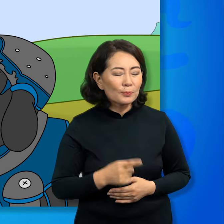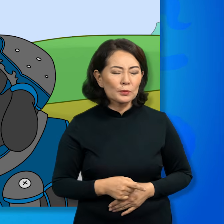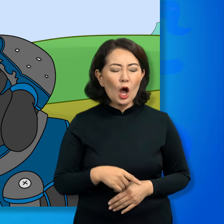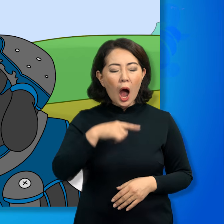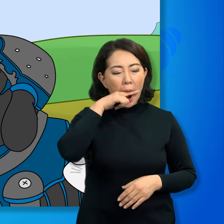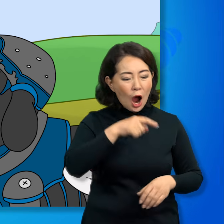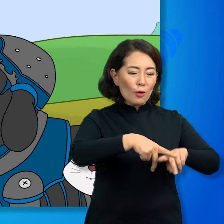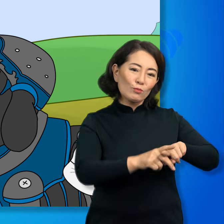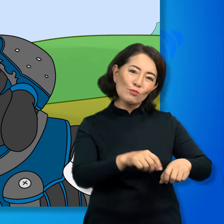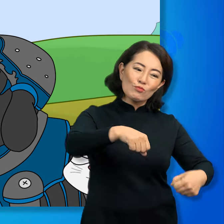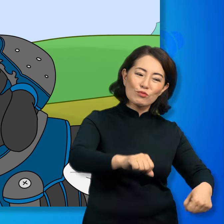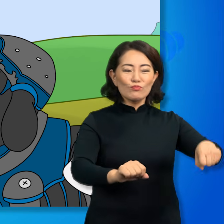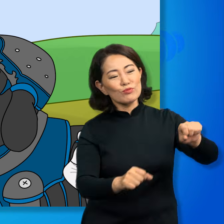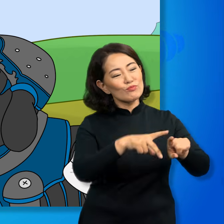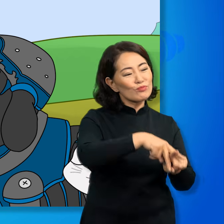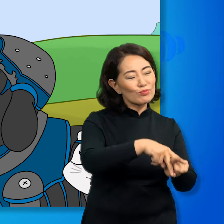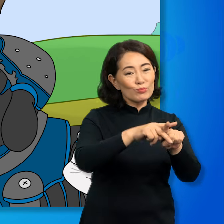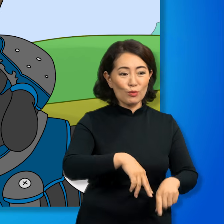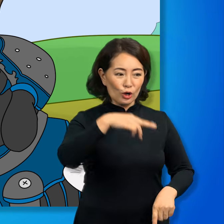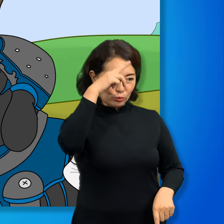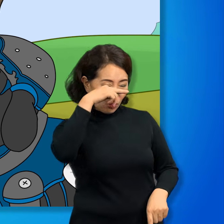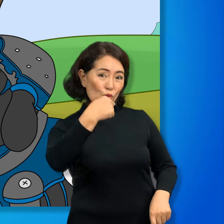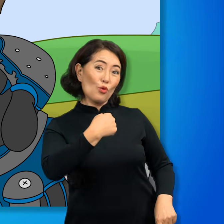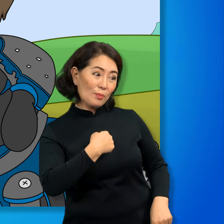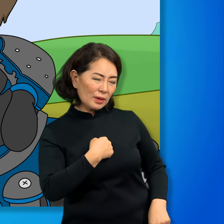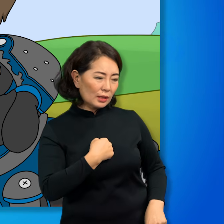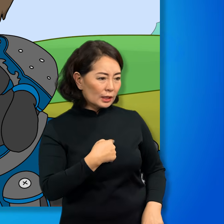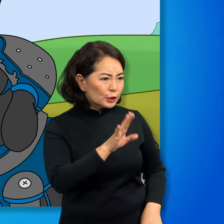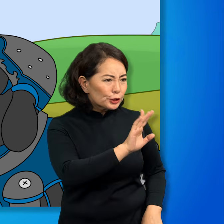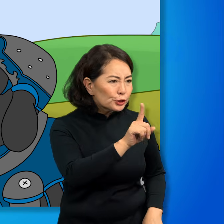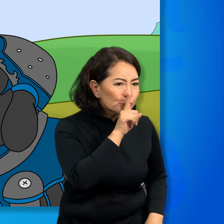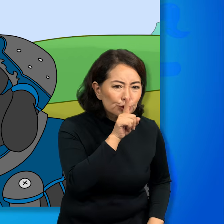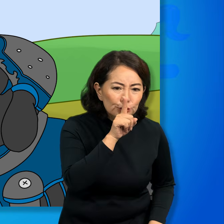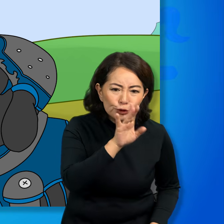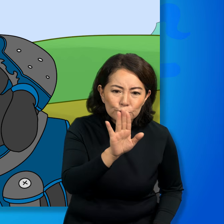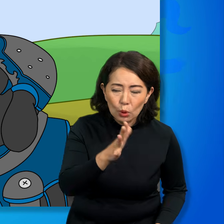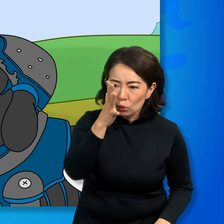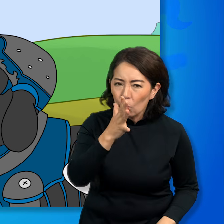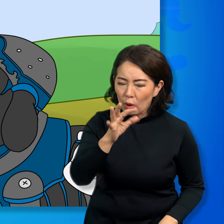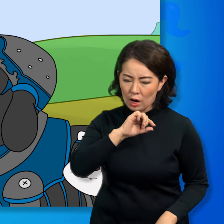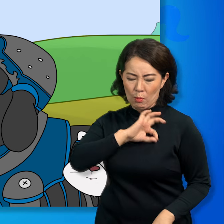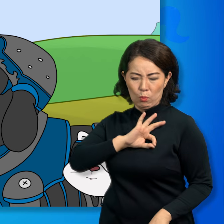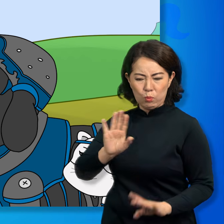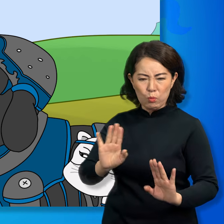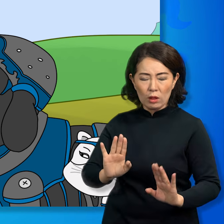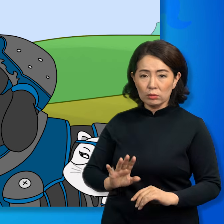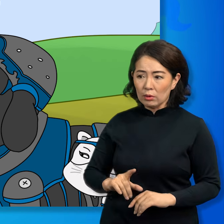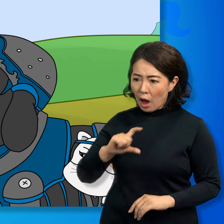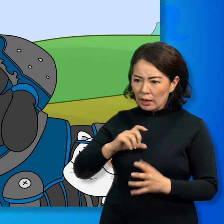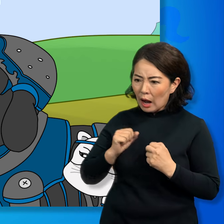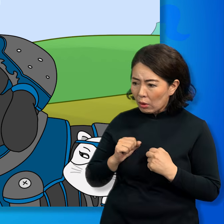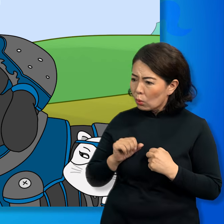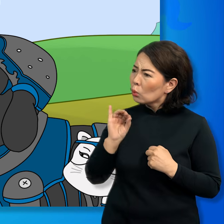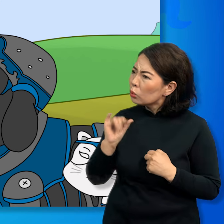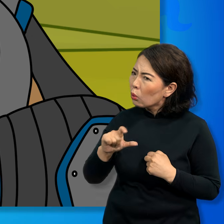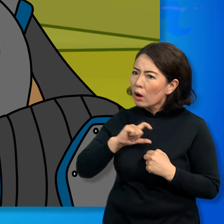Мог жоохон дахта жоохон хүү. Манайхан дуу ашиглах эрхийг нь аваагүй гэсэн. Дуу